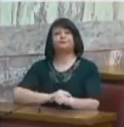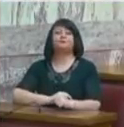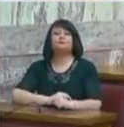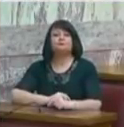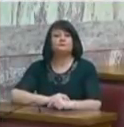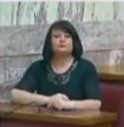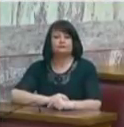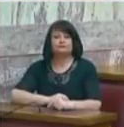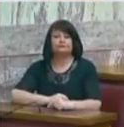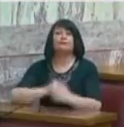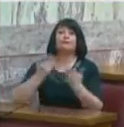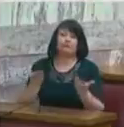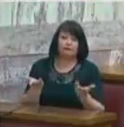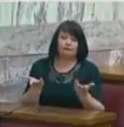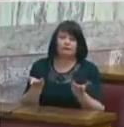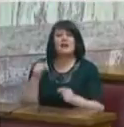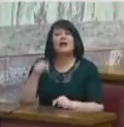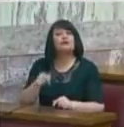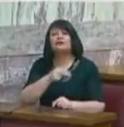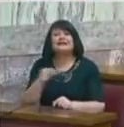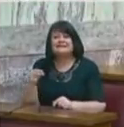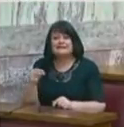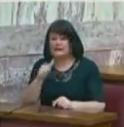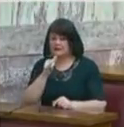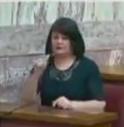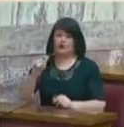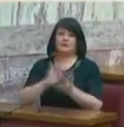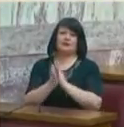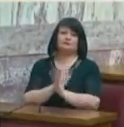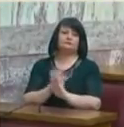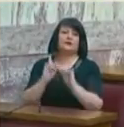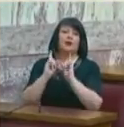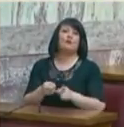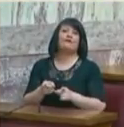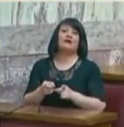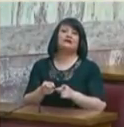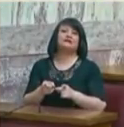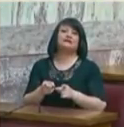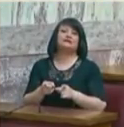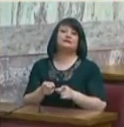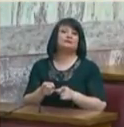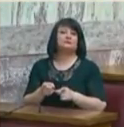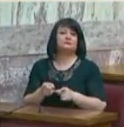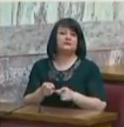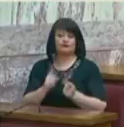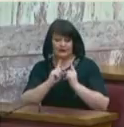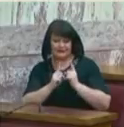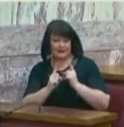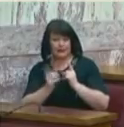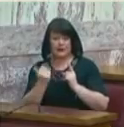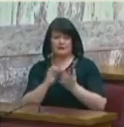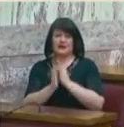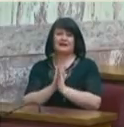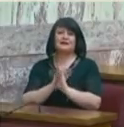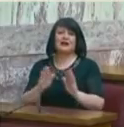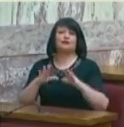Και αυτή είναι μια οριστική, αμετάκλητη και αδιαπραγμάτευτη εξέλιξη. Δεν